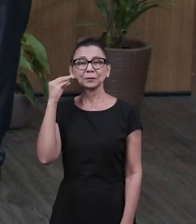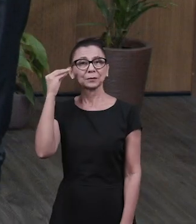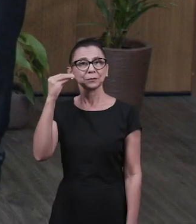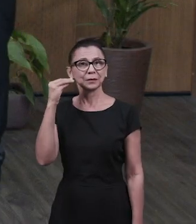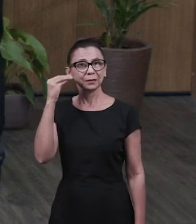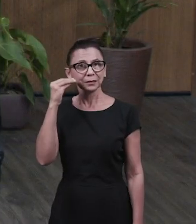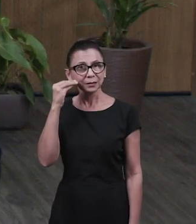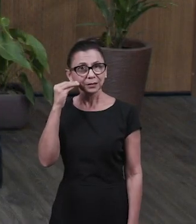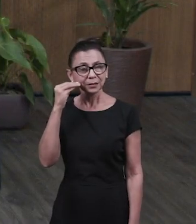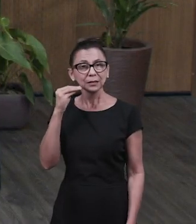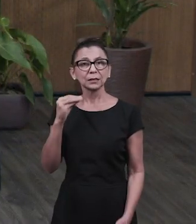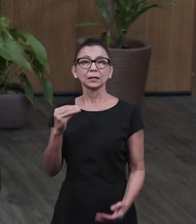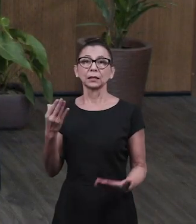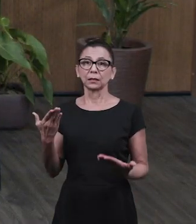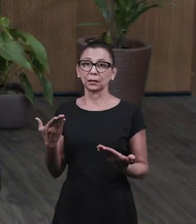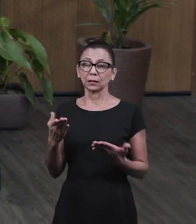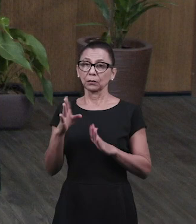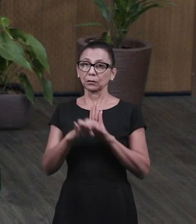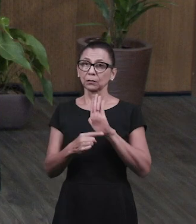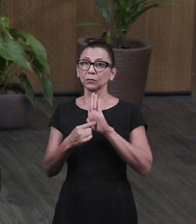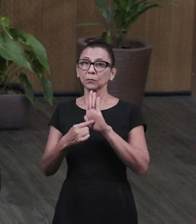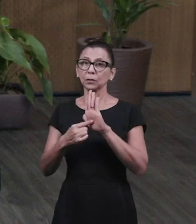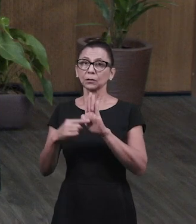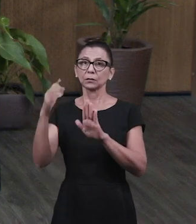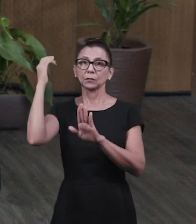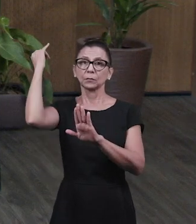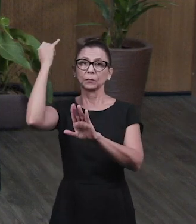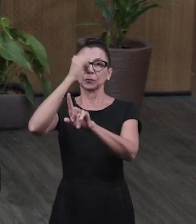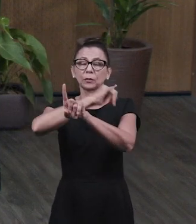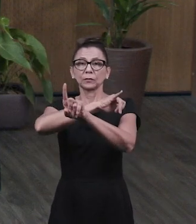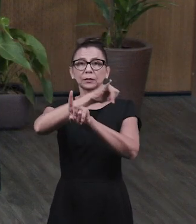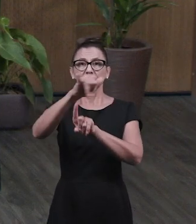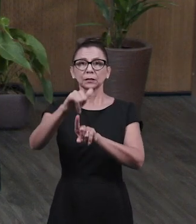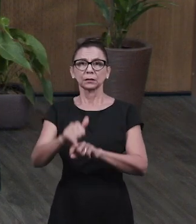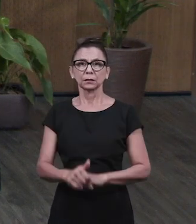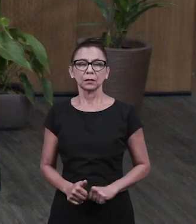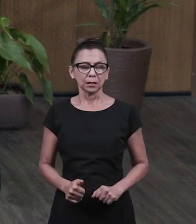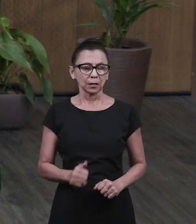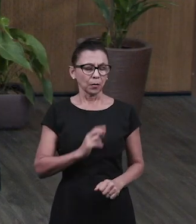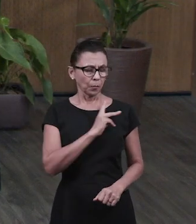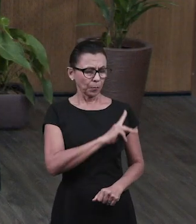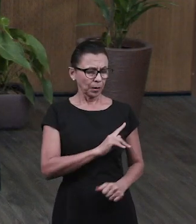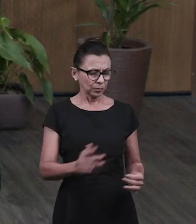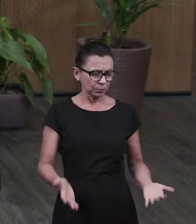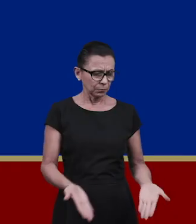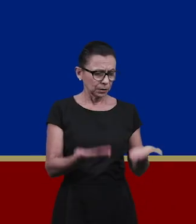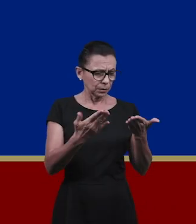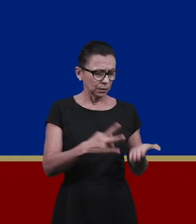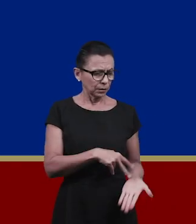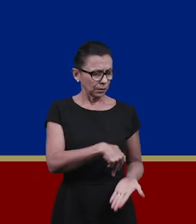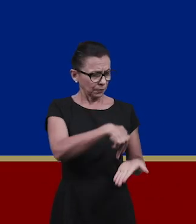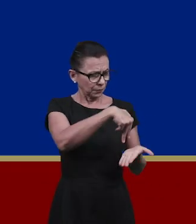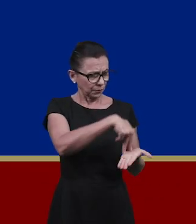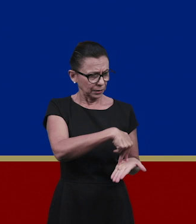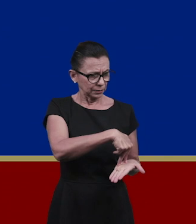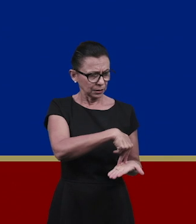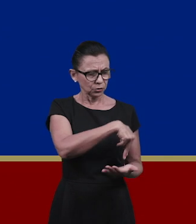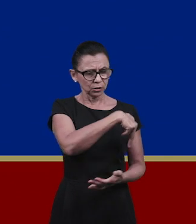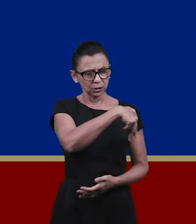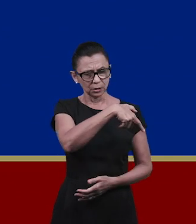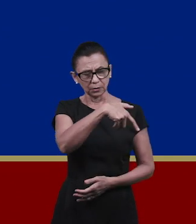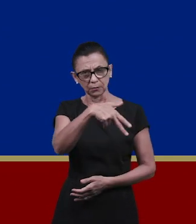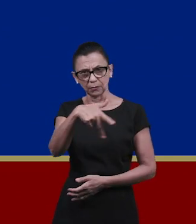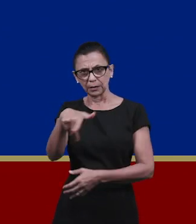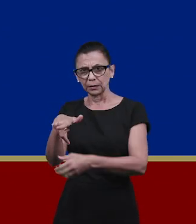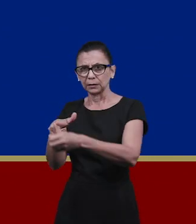dans quelques instants, il a eu son expérience. Donc la prophétie est venue, comme on lit dans le texte. Lève-toi et entre dans la